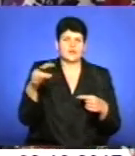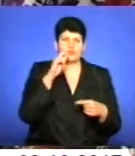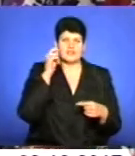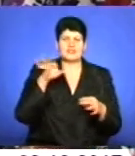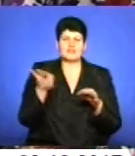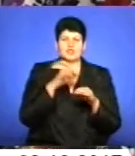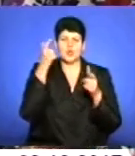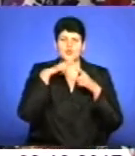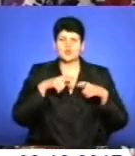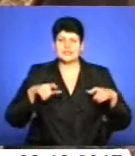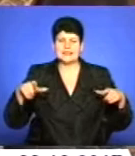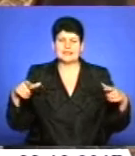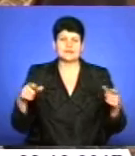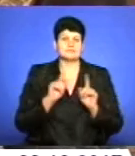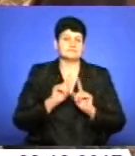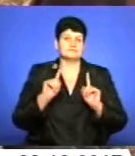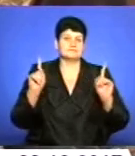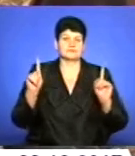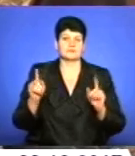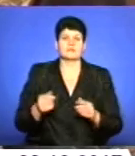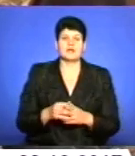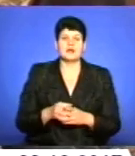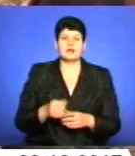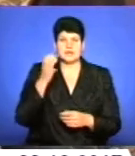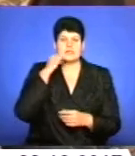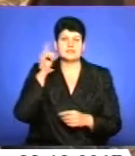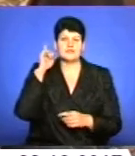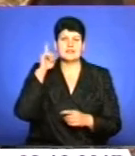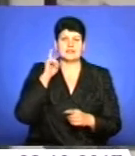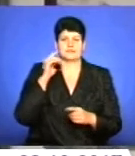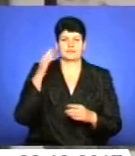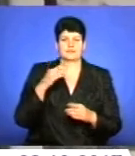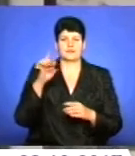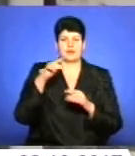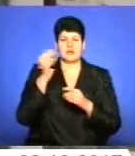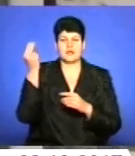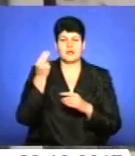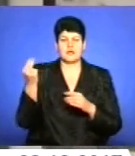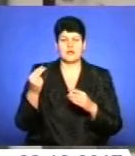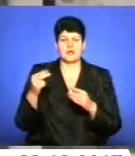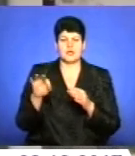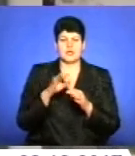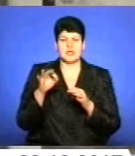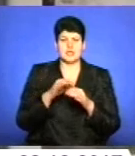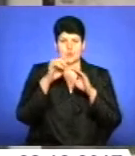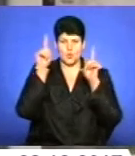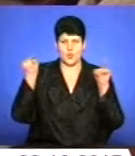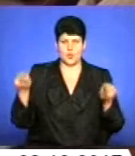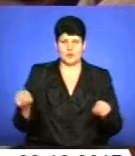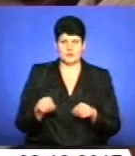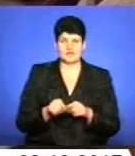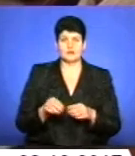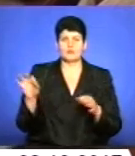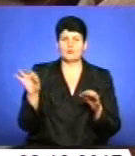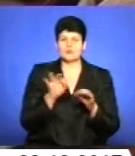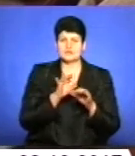рушники, оригінальні побутові речі минулих століть, а й старовинні ікони, старі світлини галичан у народних строях, музичні інструменти